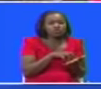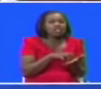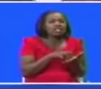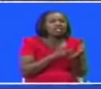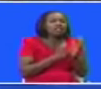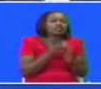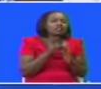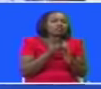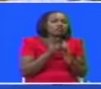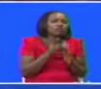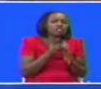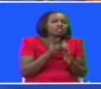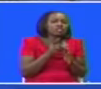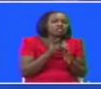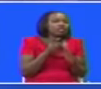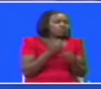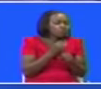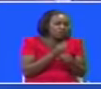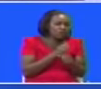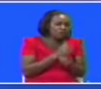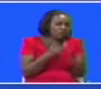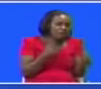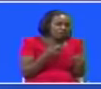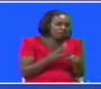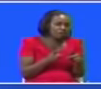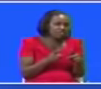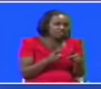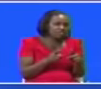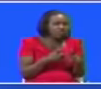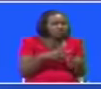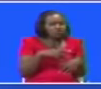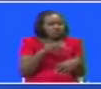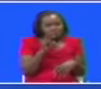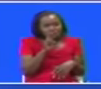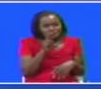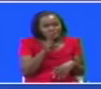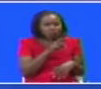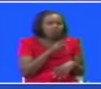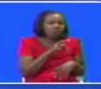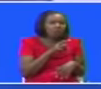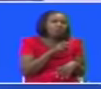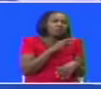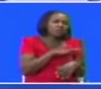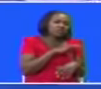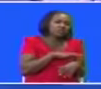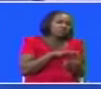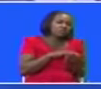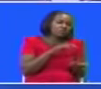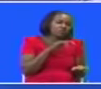maendeleo ya kunifanya nikae. Lakini ni kuenda kutafuta riziki zaidi au kuenda